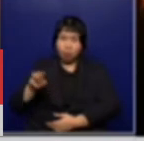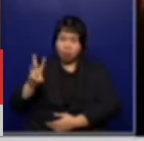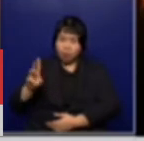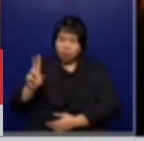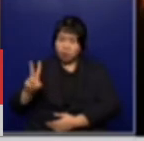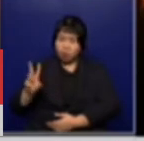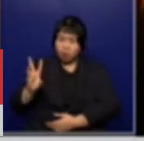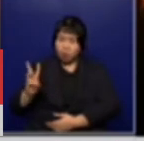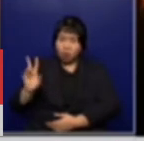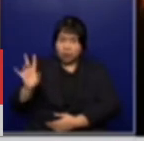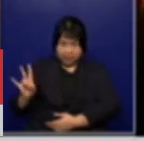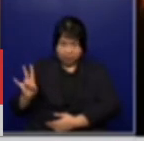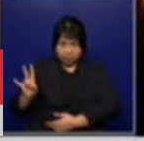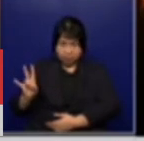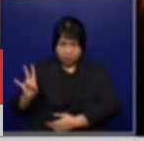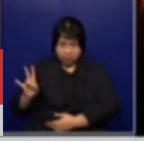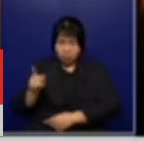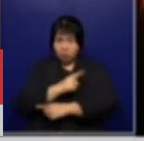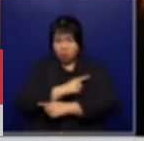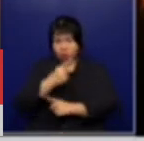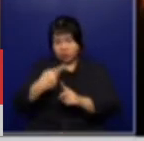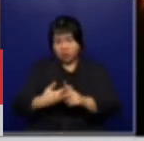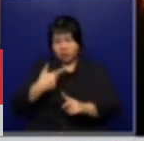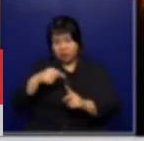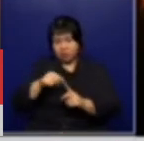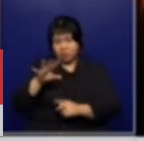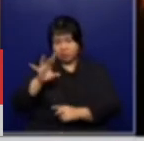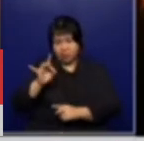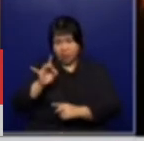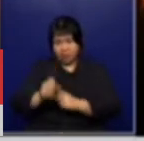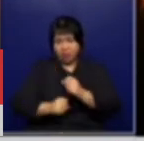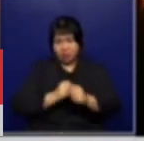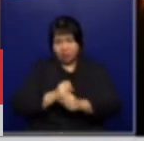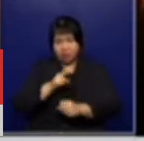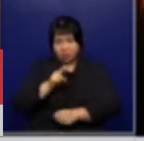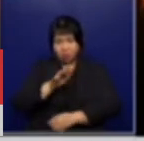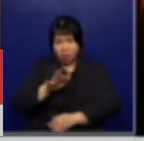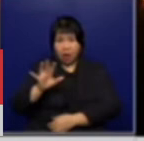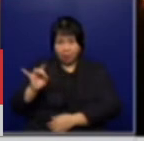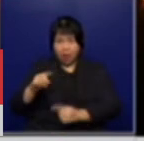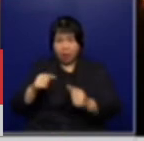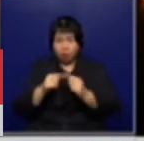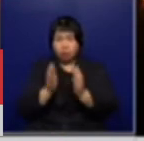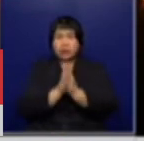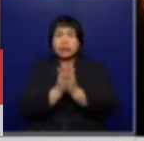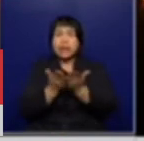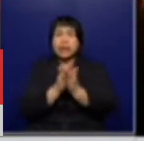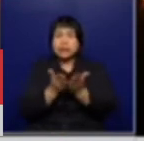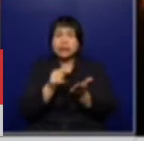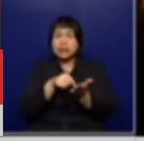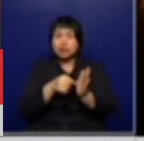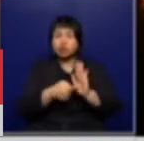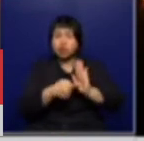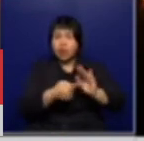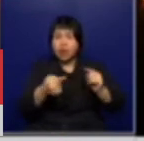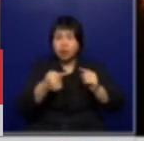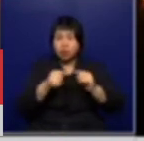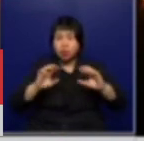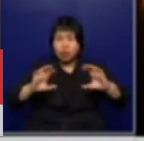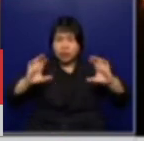267ลงวันที่3สิงหาคม2558เรื่องคู่มือการบัญชีภาครัฐสำหรับส่วนราช